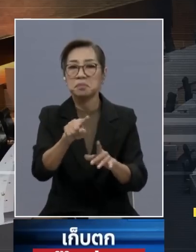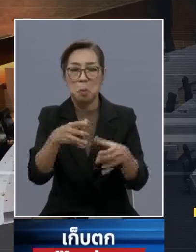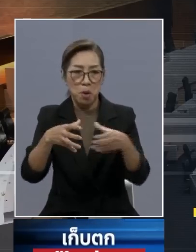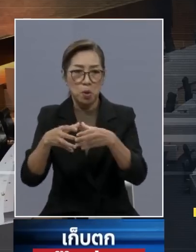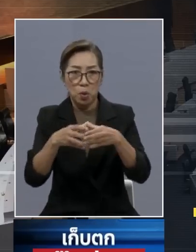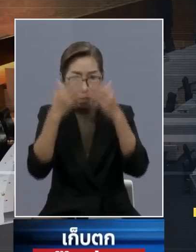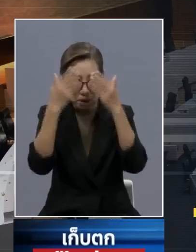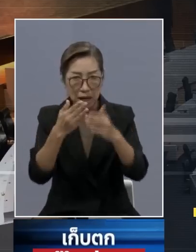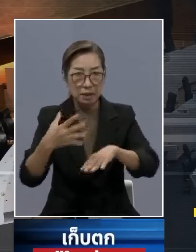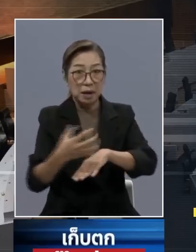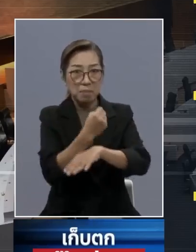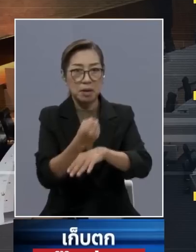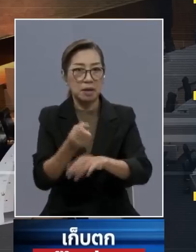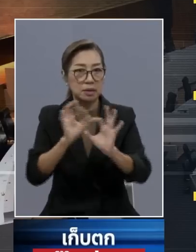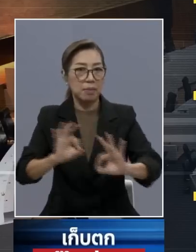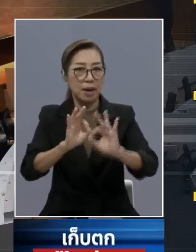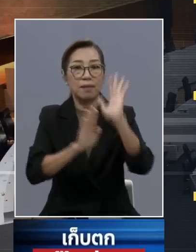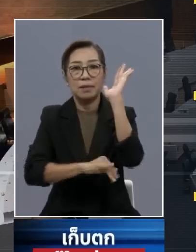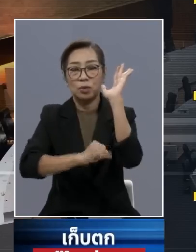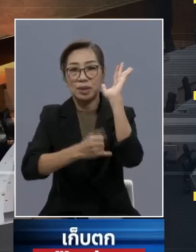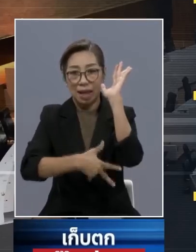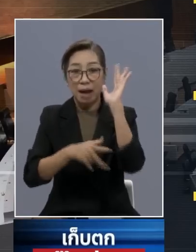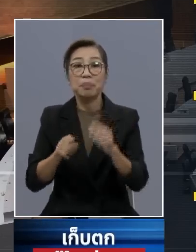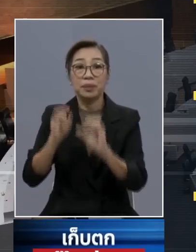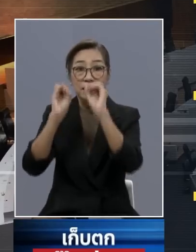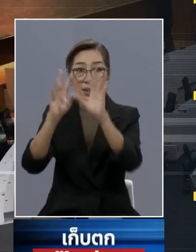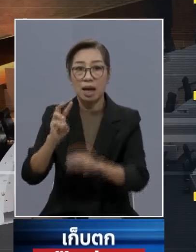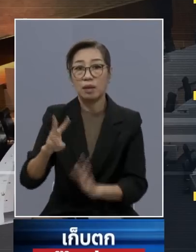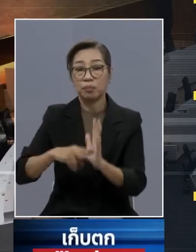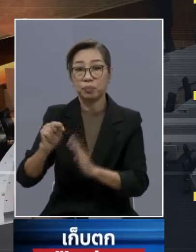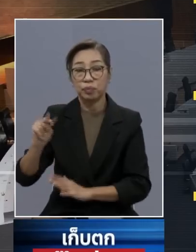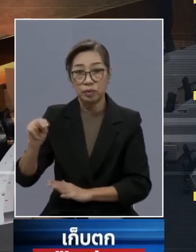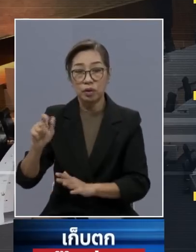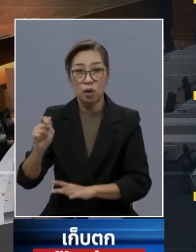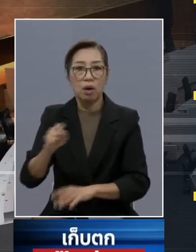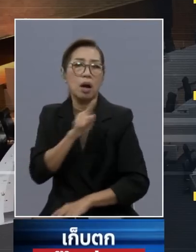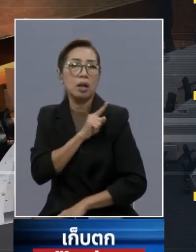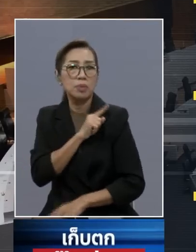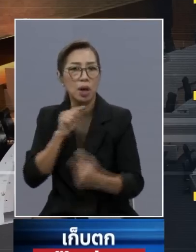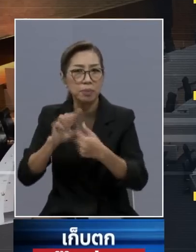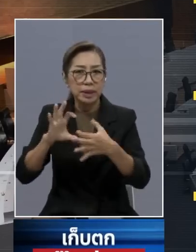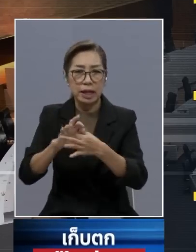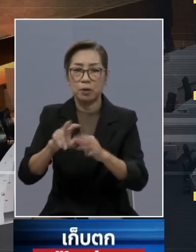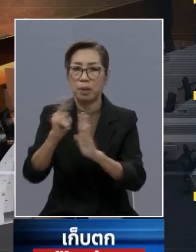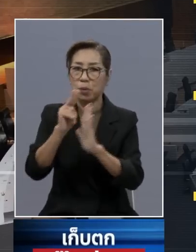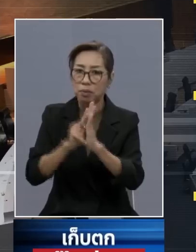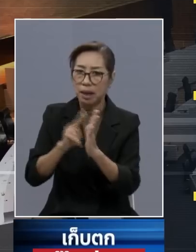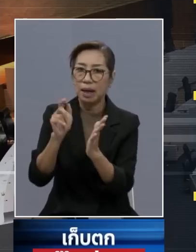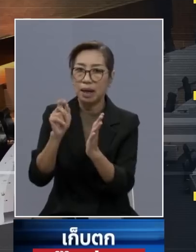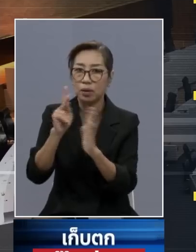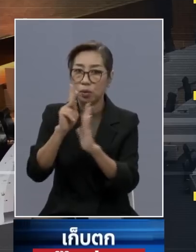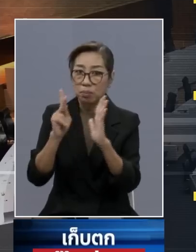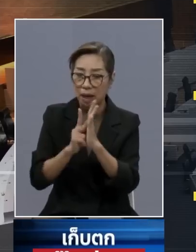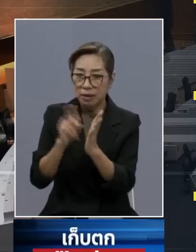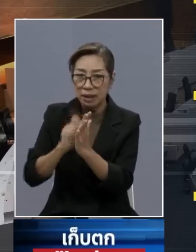อาจารย์วันนอยังรับบทบาทหลักในแง่ของนิติบัญญัติและบริหารมามากมายเป็นประมุขฝ่ายนิติบัญญัติมาแล้